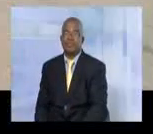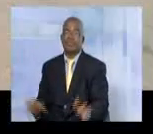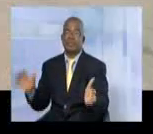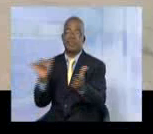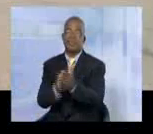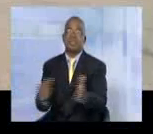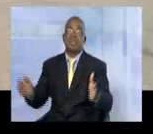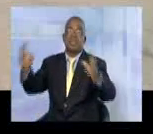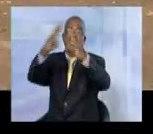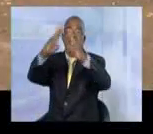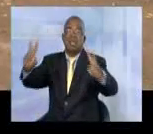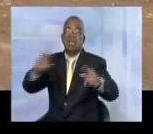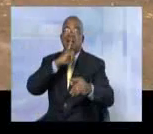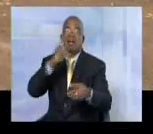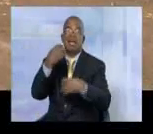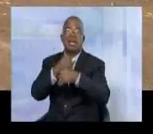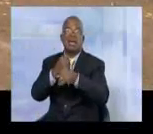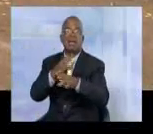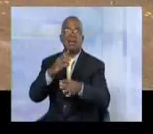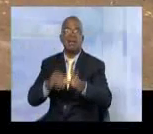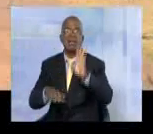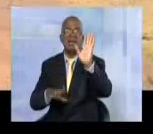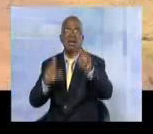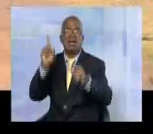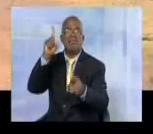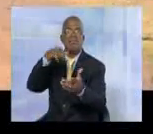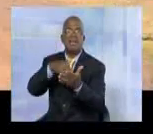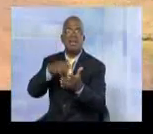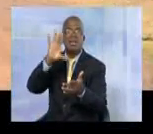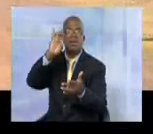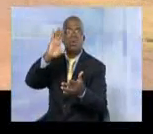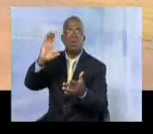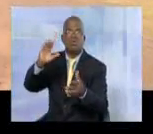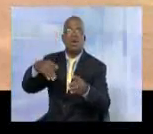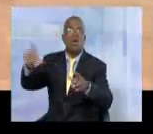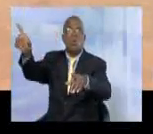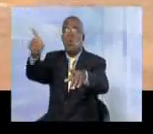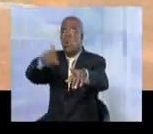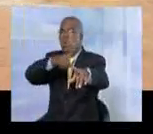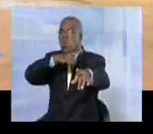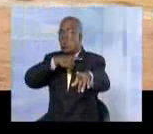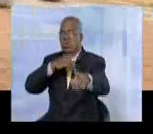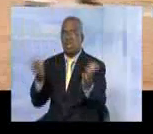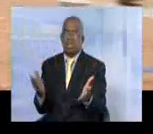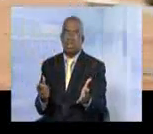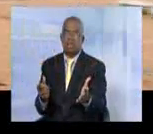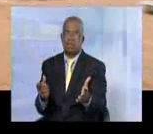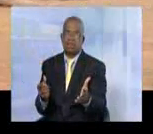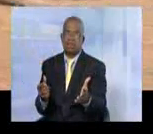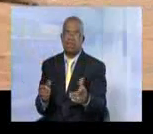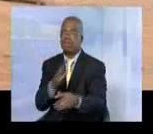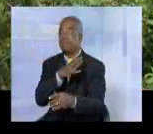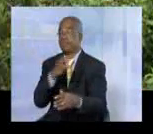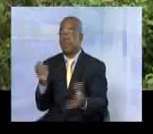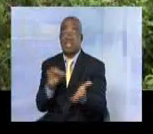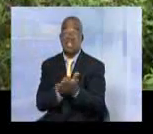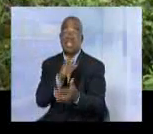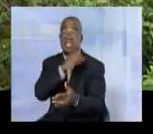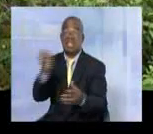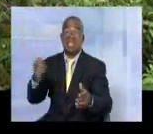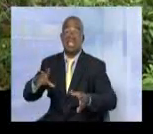Marabadiassa serait créé en 1891 par l'empereur Mori Touré grand guerrier du 19e siècle